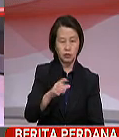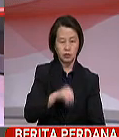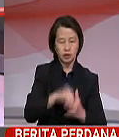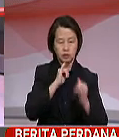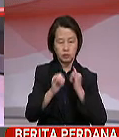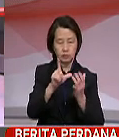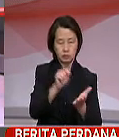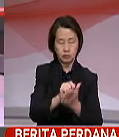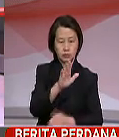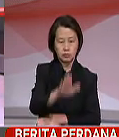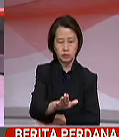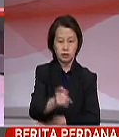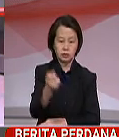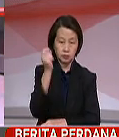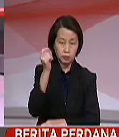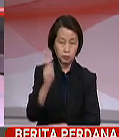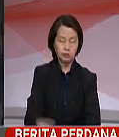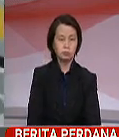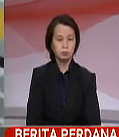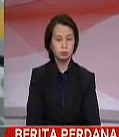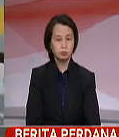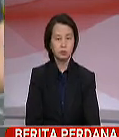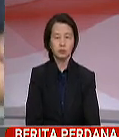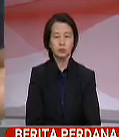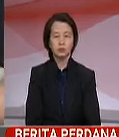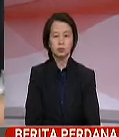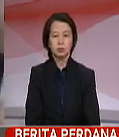sidang media petang tadi.